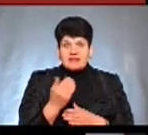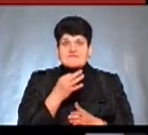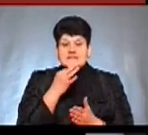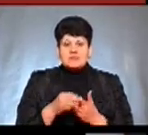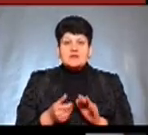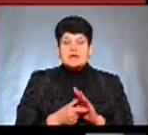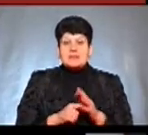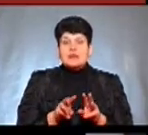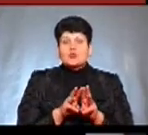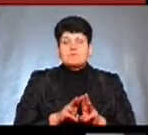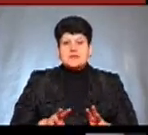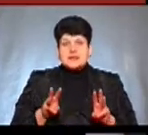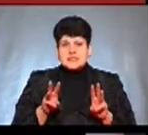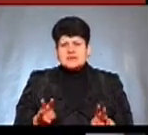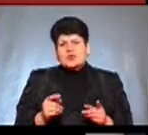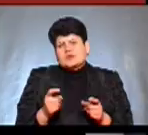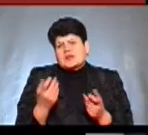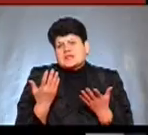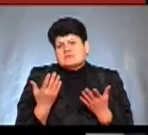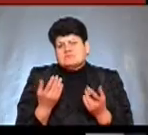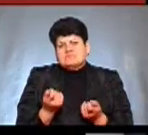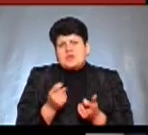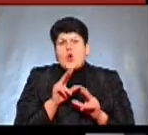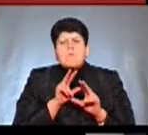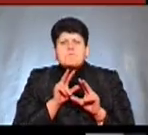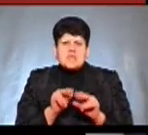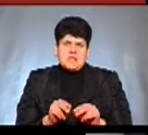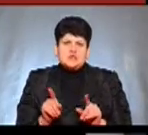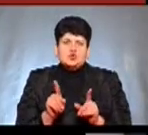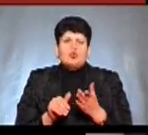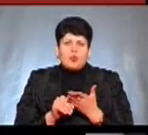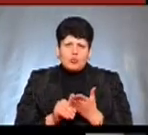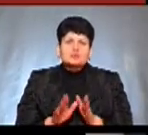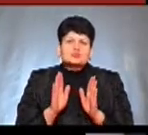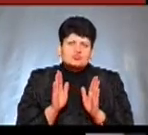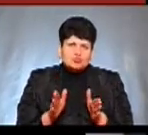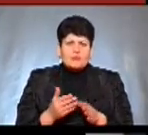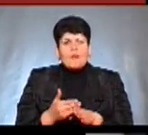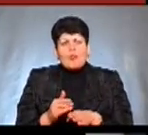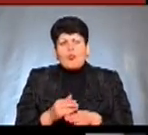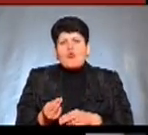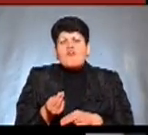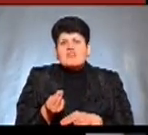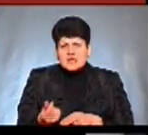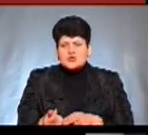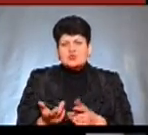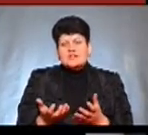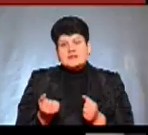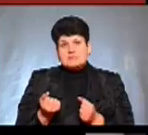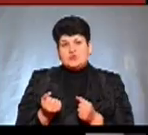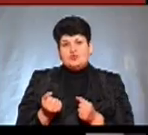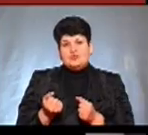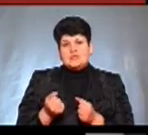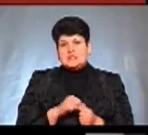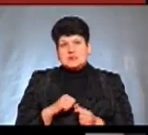Кабінету міністрів, хоча б якісь обіцянки про те, що допоможуть, частково профінансують, чи візьмуть на баланс